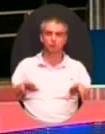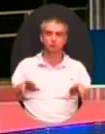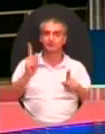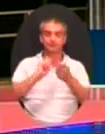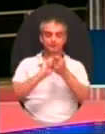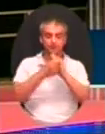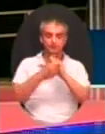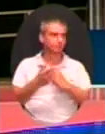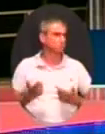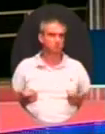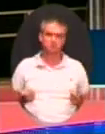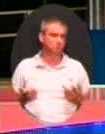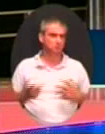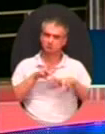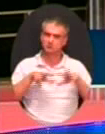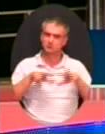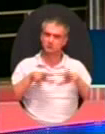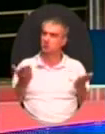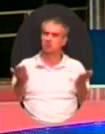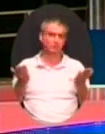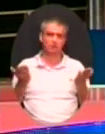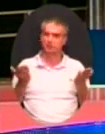שמשנה את הסטטוס קוו...